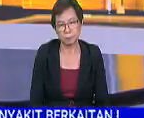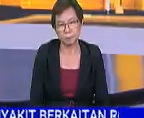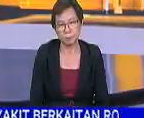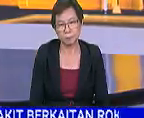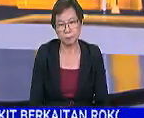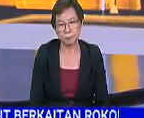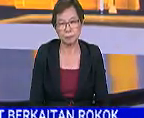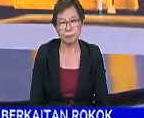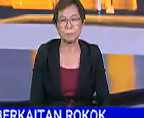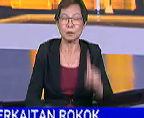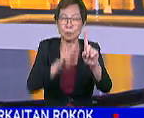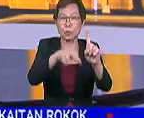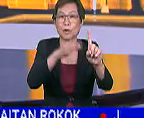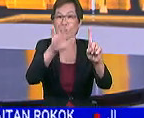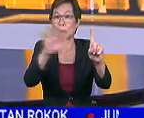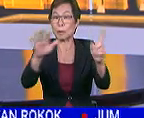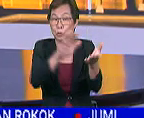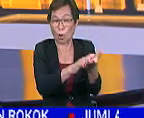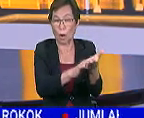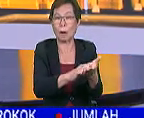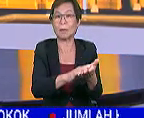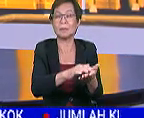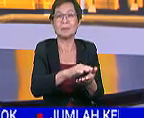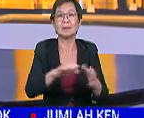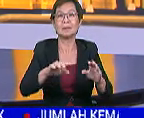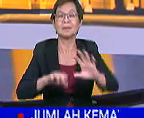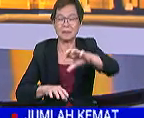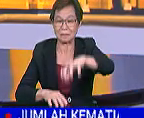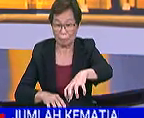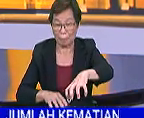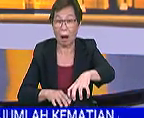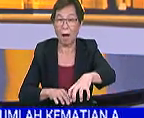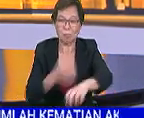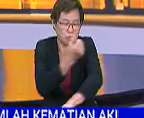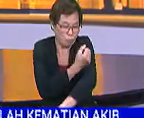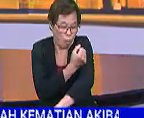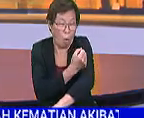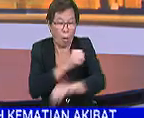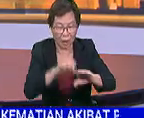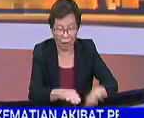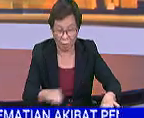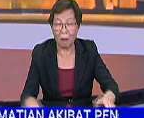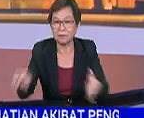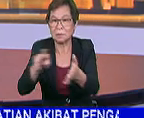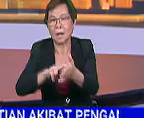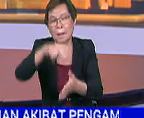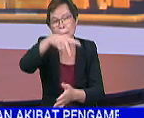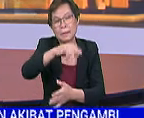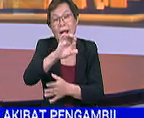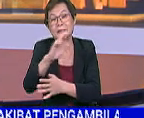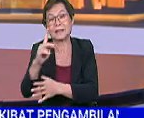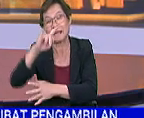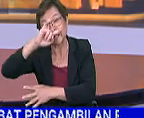ditangani 1055 sekolah akan dijadikan lokasi pemberian vaksin kepada kanak-kanak yang berdaftar dengan P